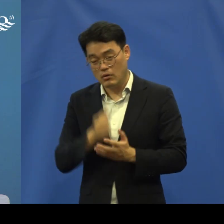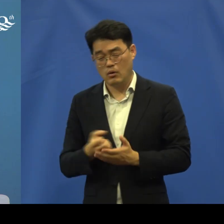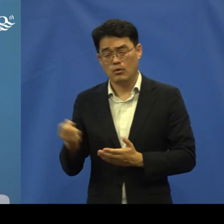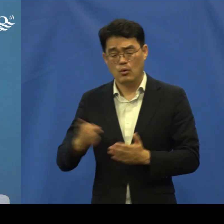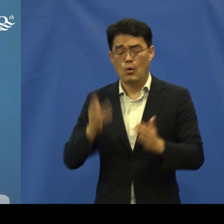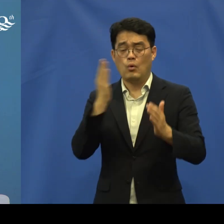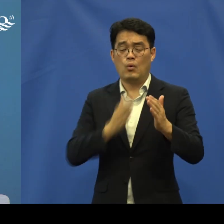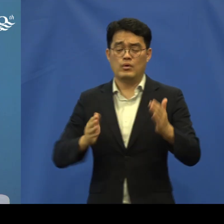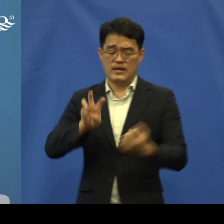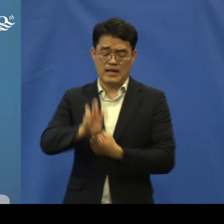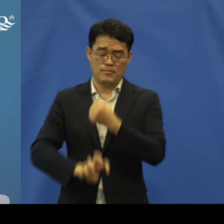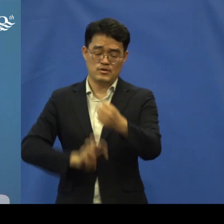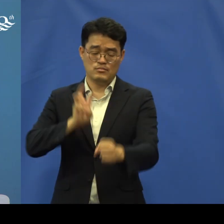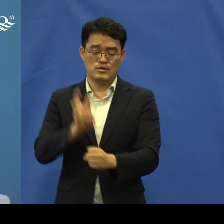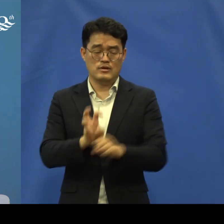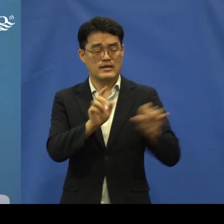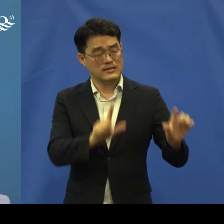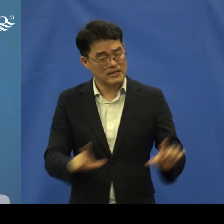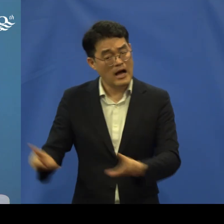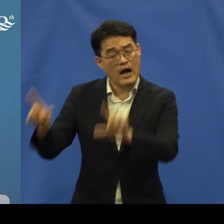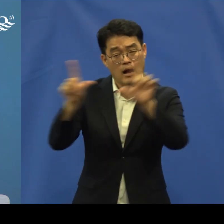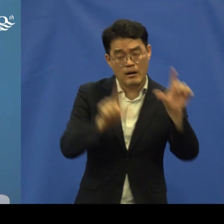때까지 총동원하여서,